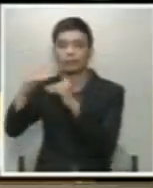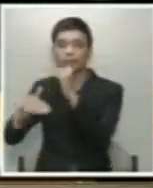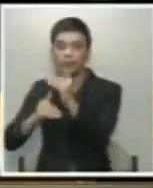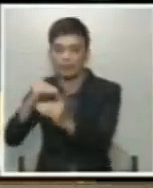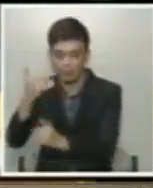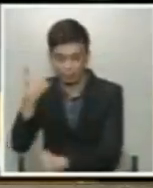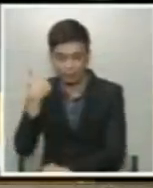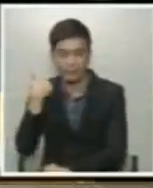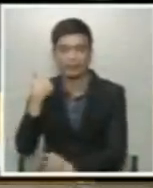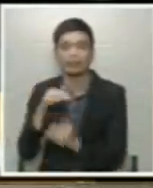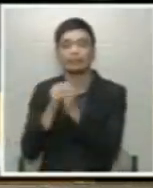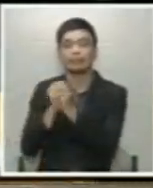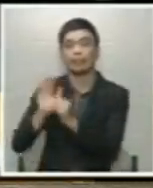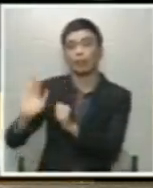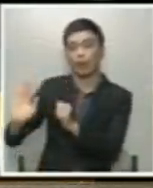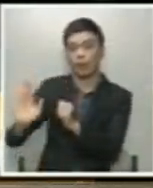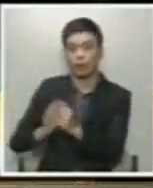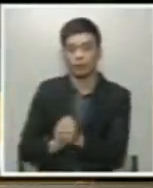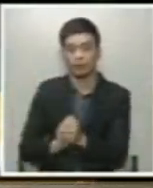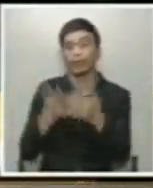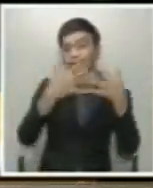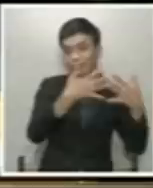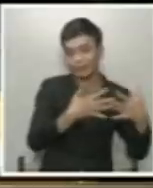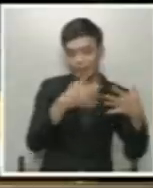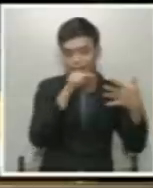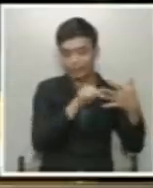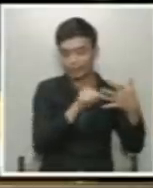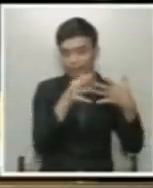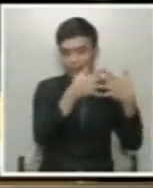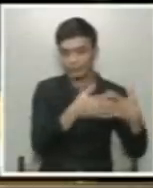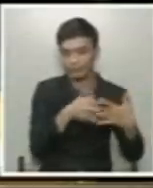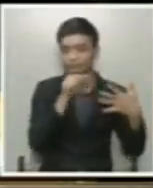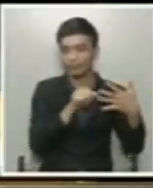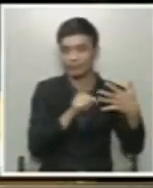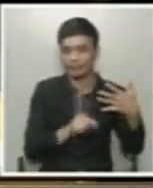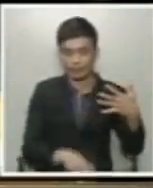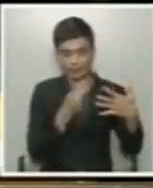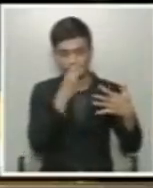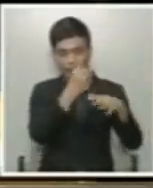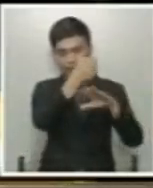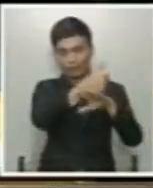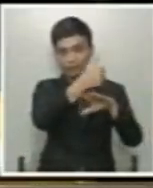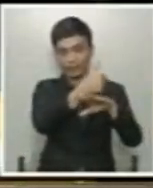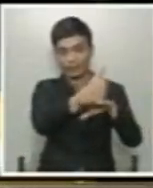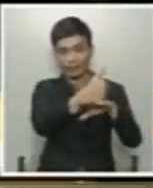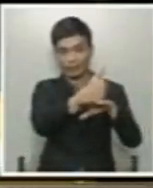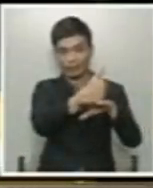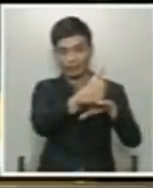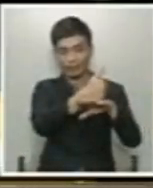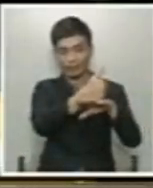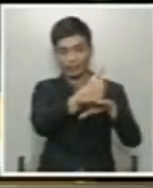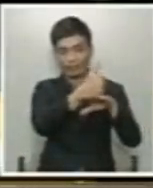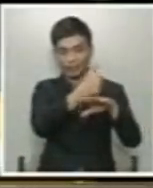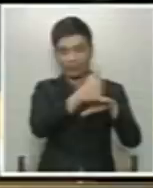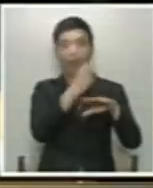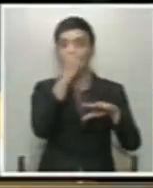ครับสำหรับสหรัฐอเมริกาเองก็เห็นประธานาธิบดีทรัมป์เป็นคนเขาเรียกภาษา